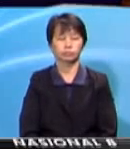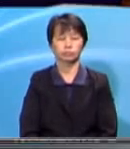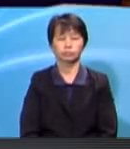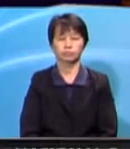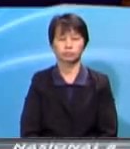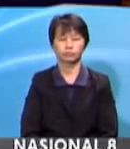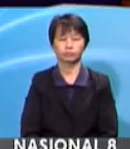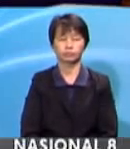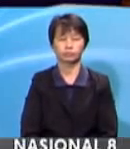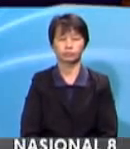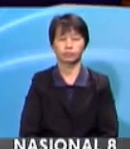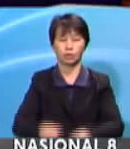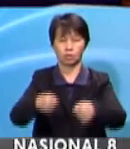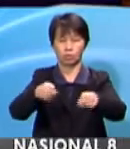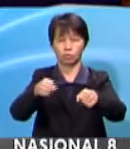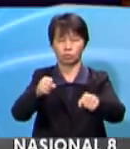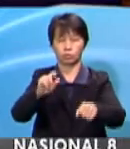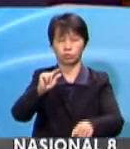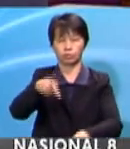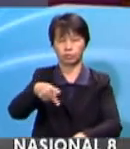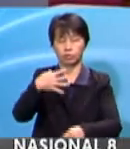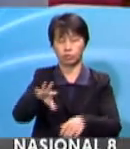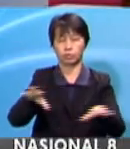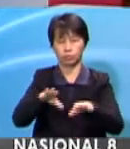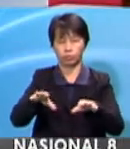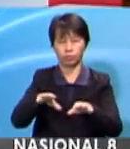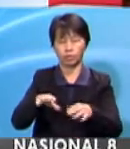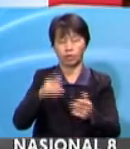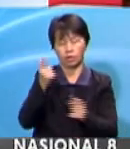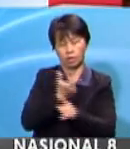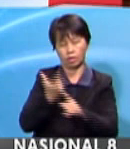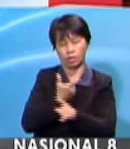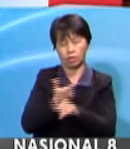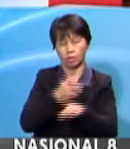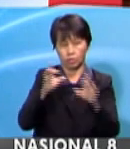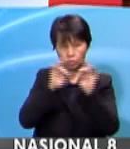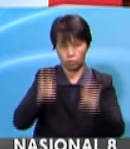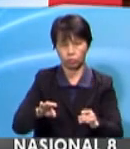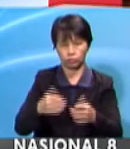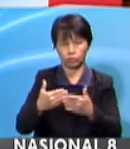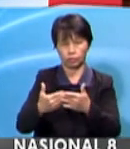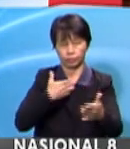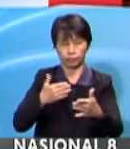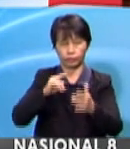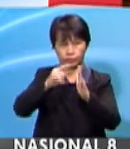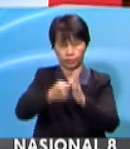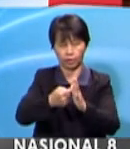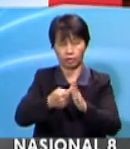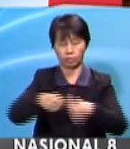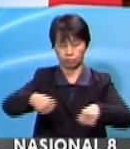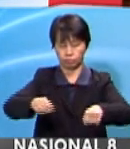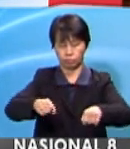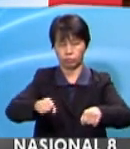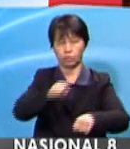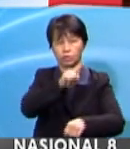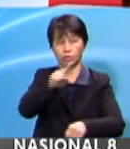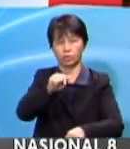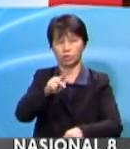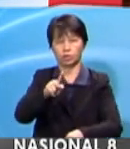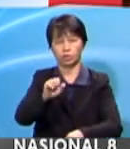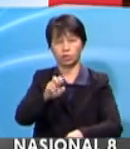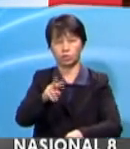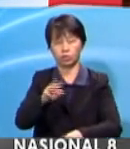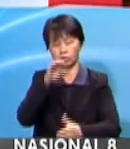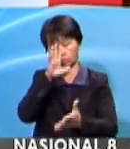perkembangan MotoGP selepas melakukan beberapa seri latihan dan ujian pramusim lomba Moto2 negara Zahwan Saidi